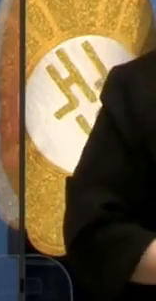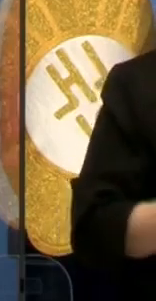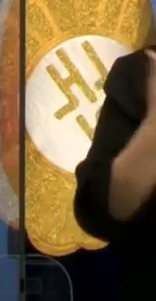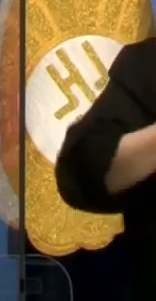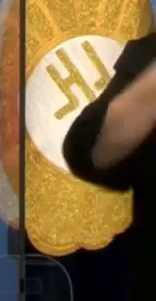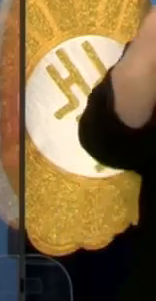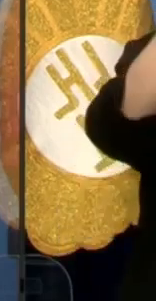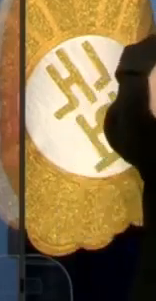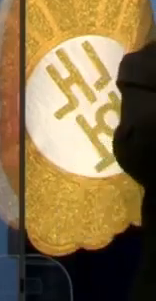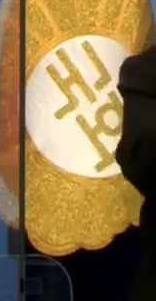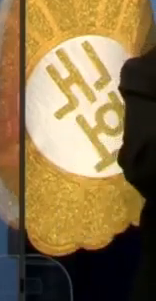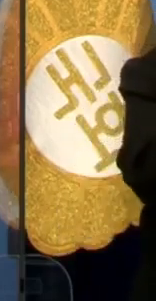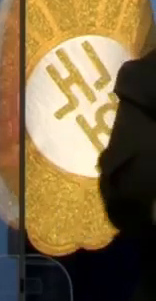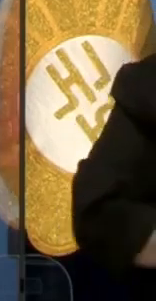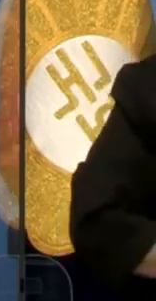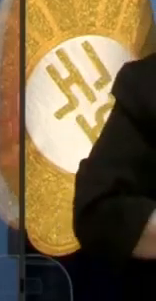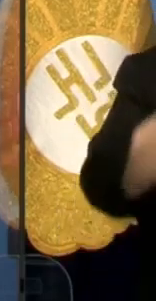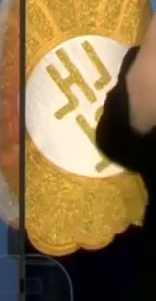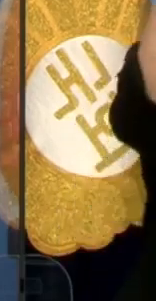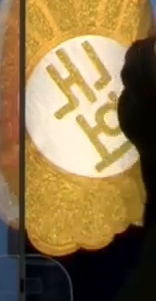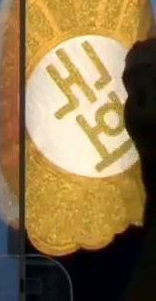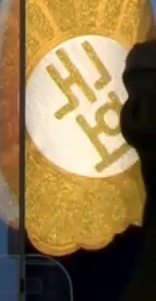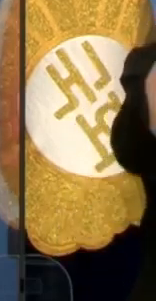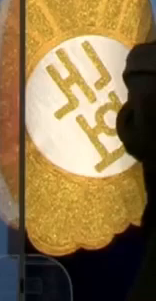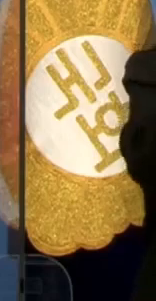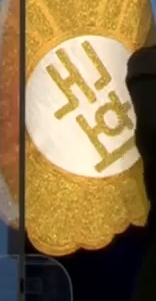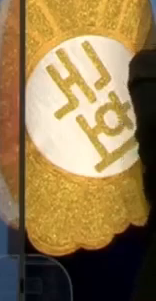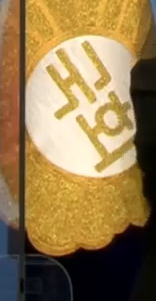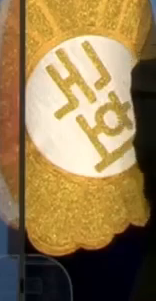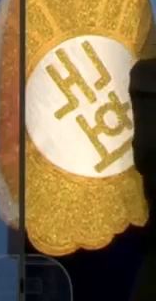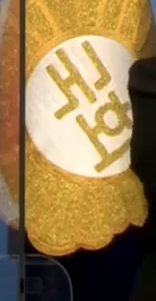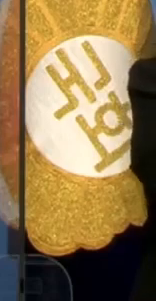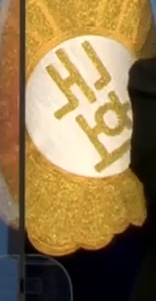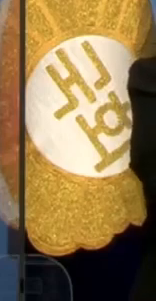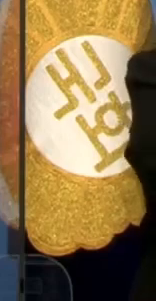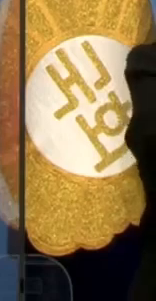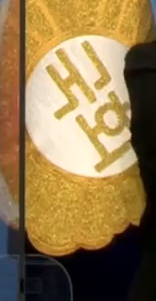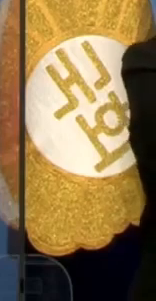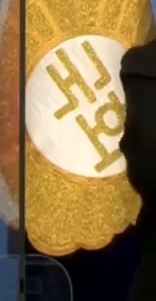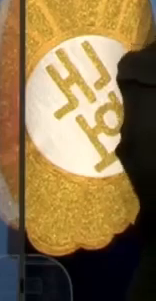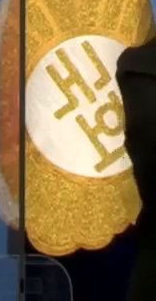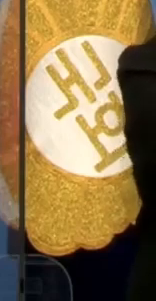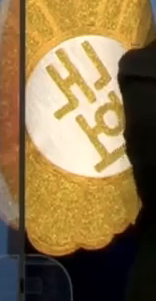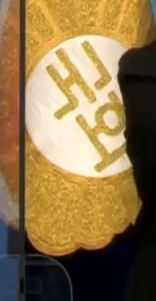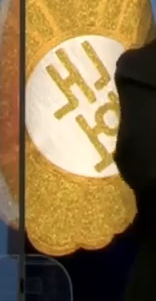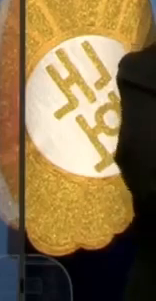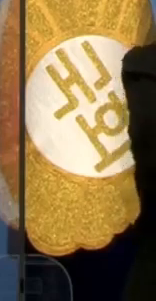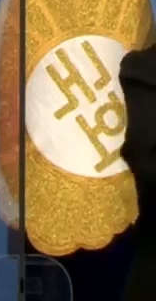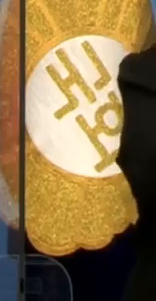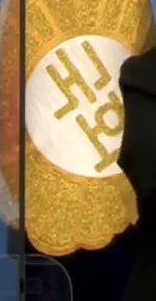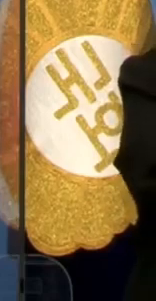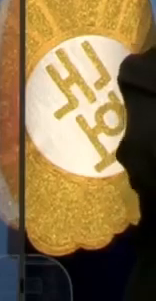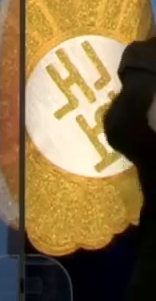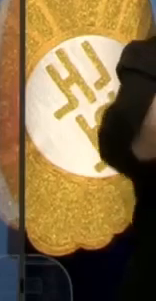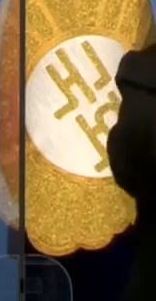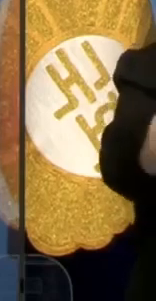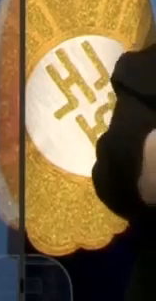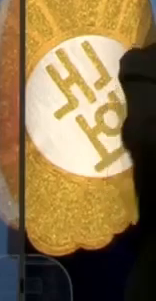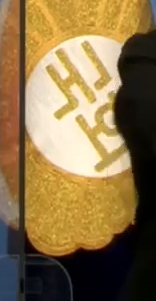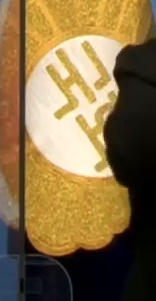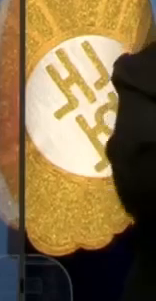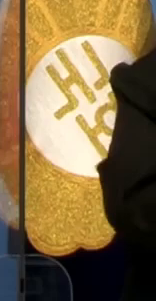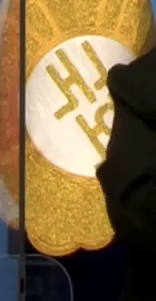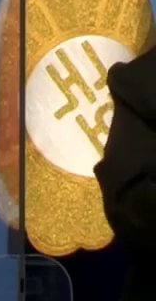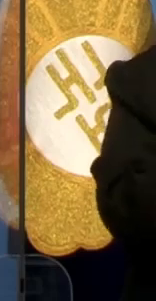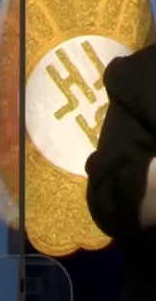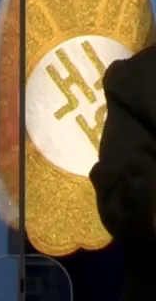봅시다. 최재형 감사원장은 헌법이 부여한 책무에 충실하게 월성원전 1호기 경제성 평가와 관련하여